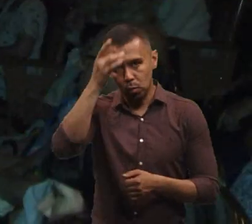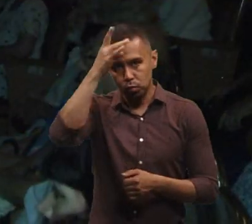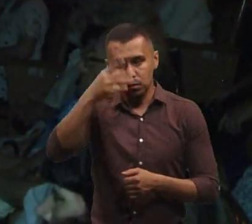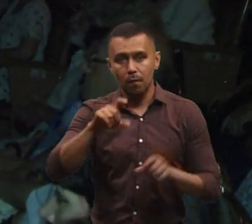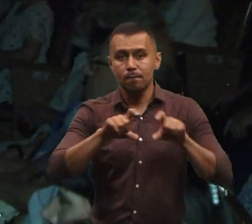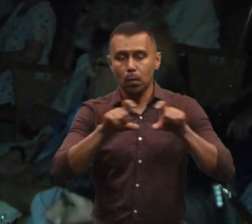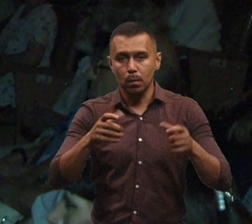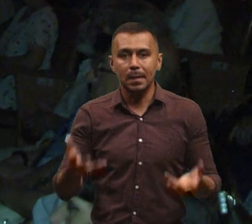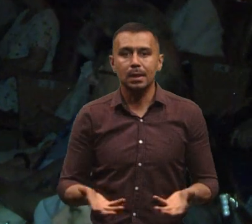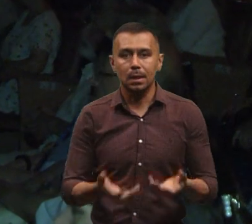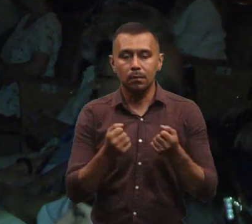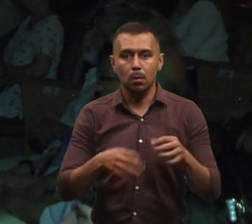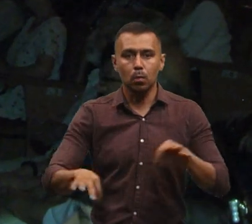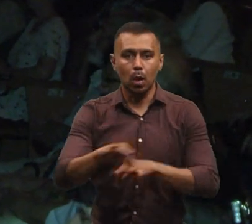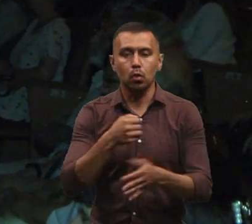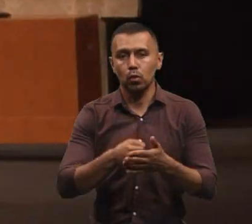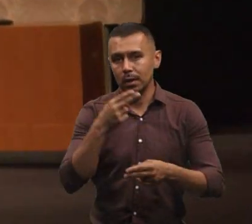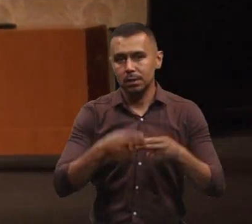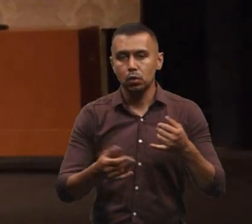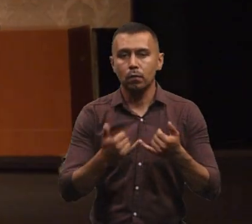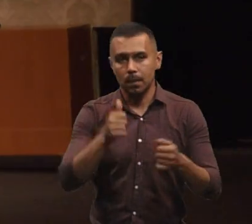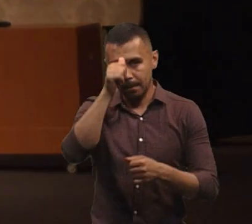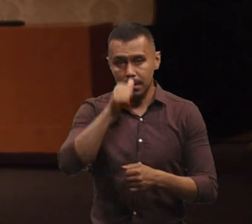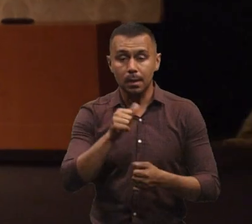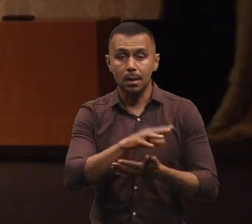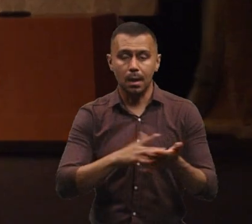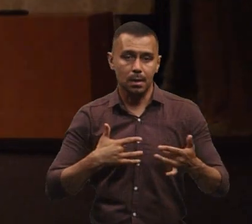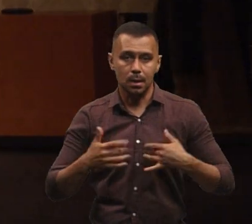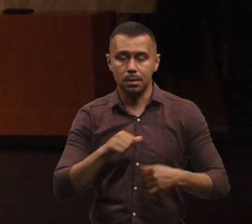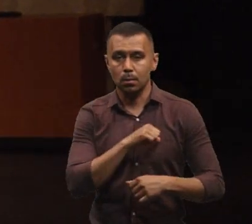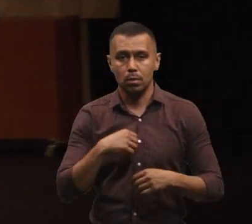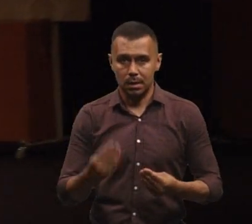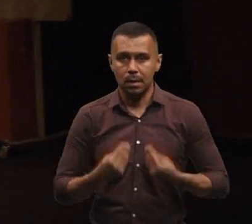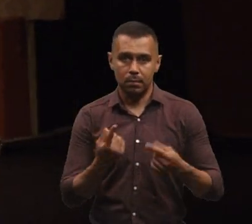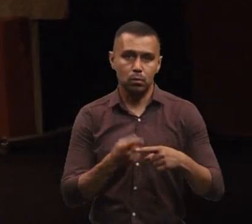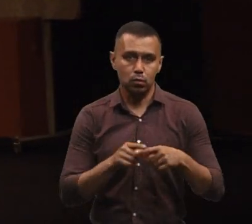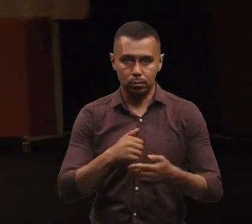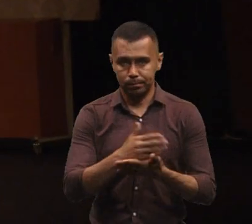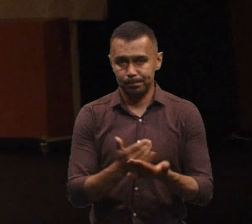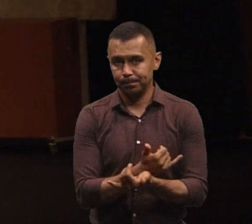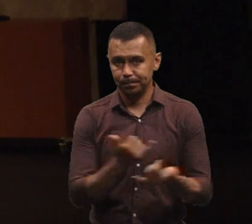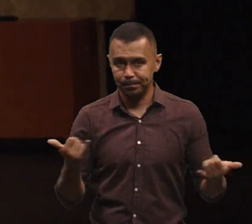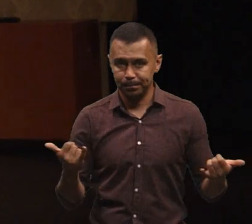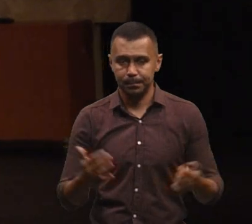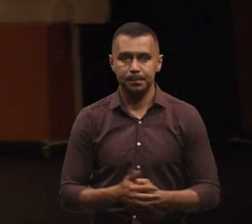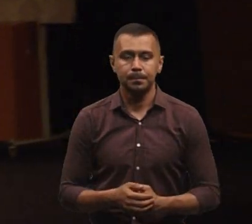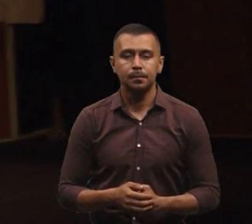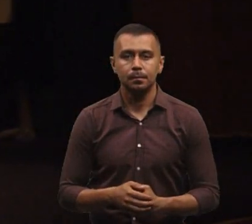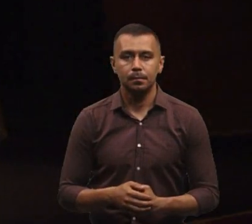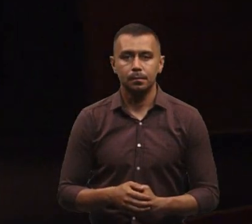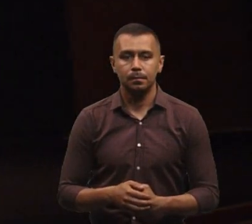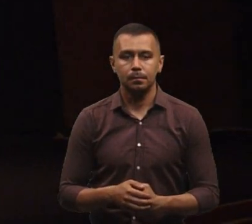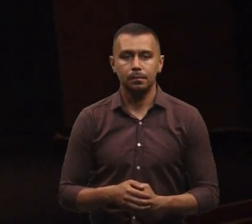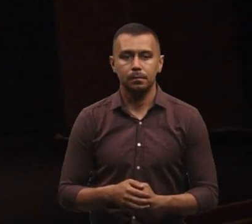культурного фонду підтримуватимуть проєкт до кінця жовтня. Надалі театр самостійно надаватиме цю послугу. Тетяна Ворожцова, Віктор Кривий,